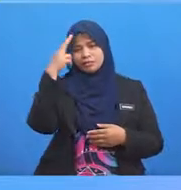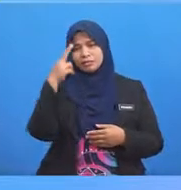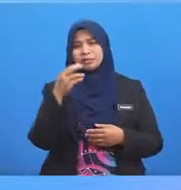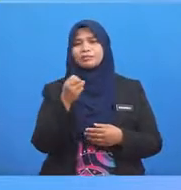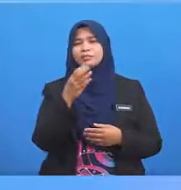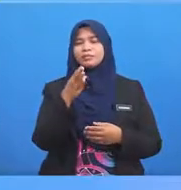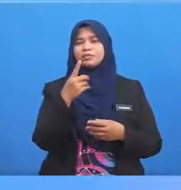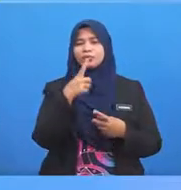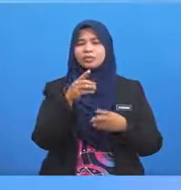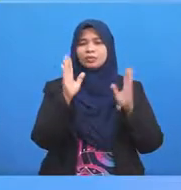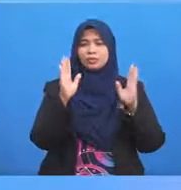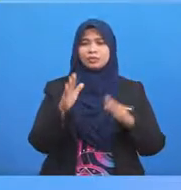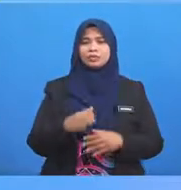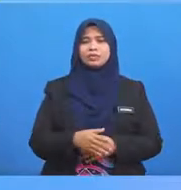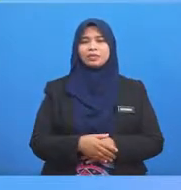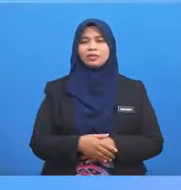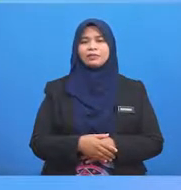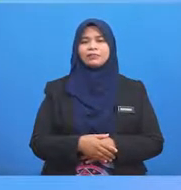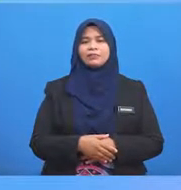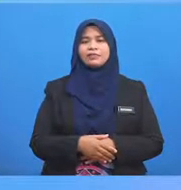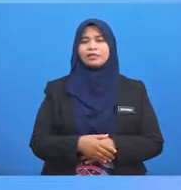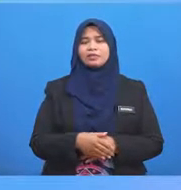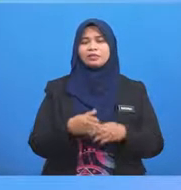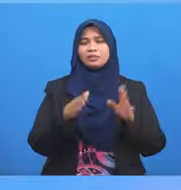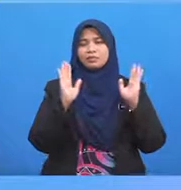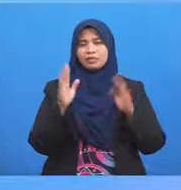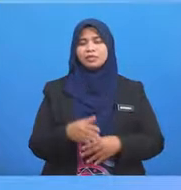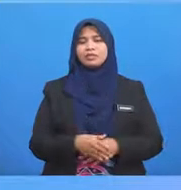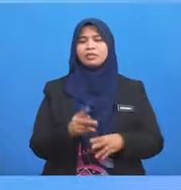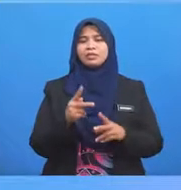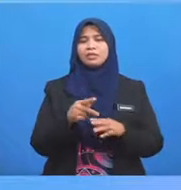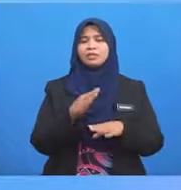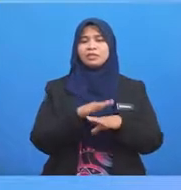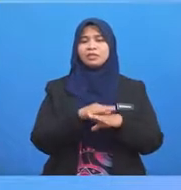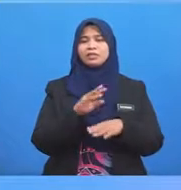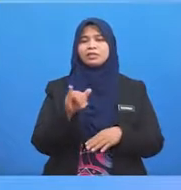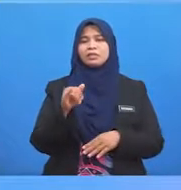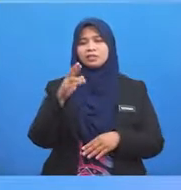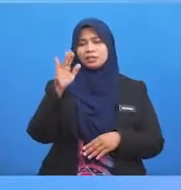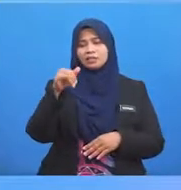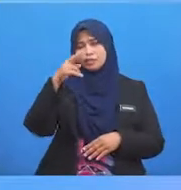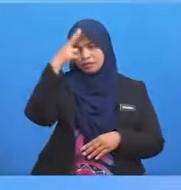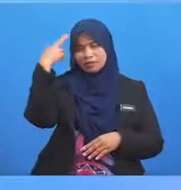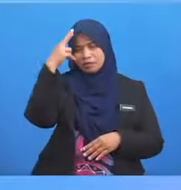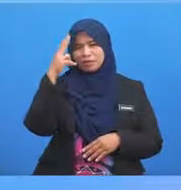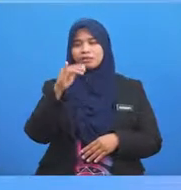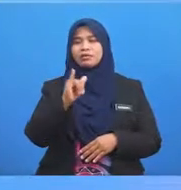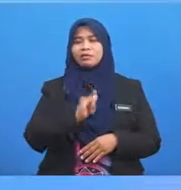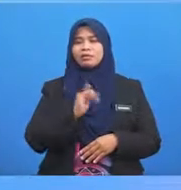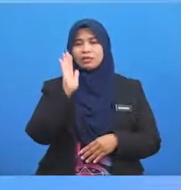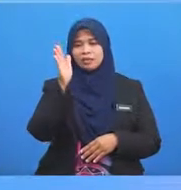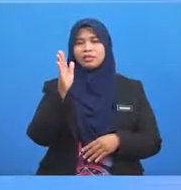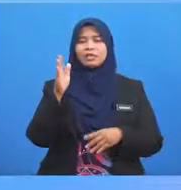kamu. Abu Qatadah berkata, solatlah ke atasnya ya Rasulullah dan aku menanggung